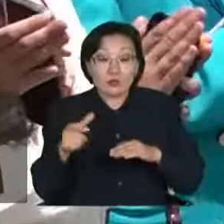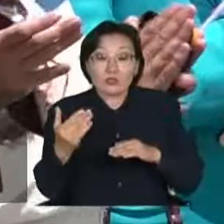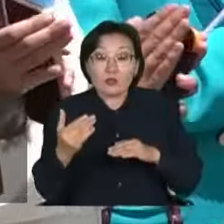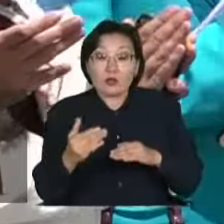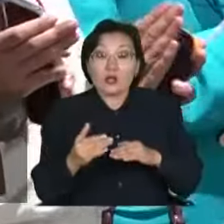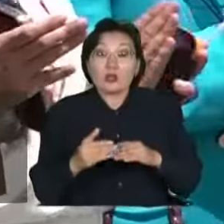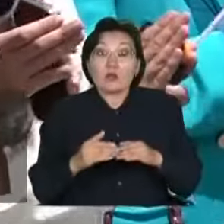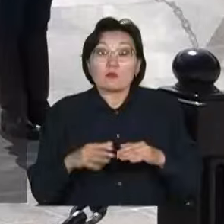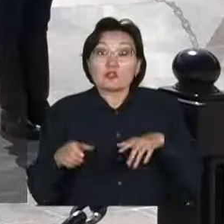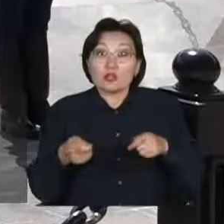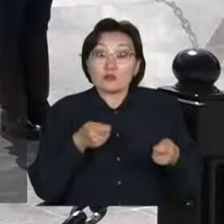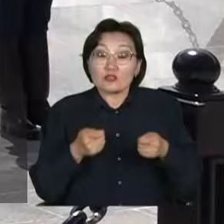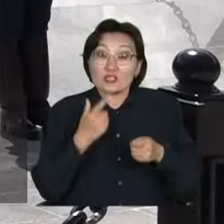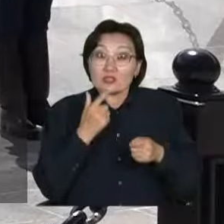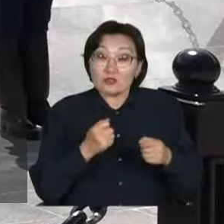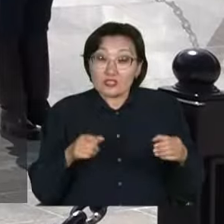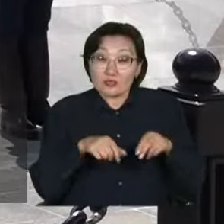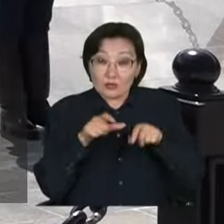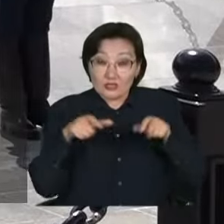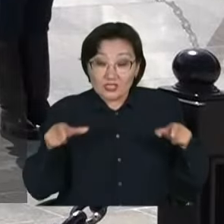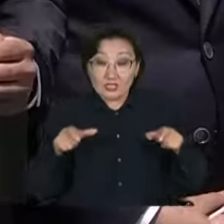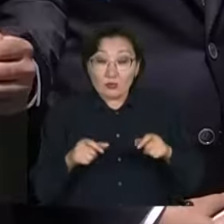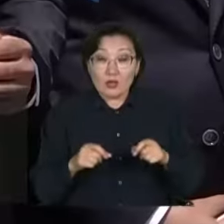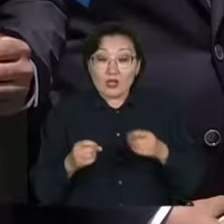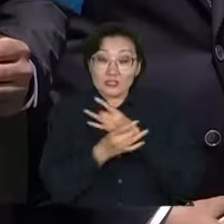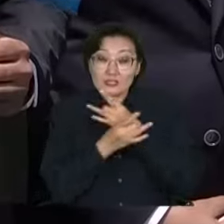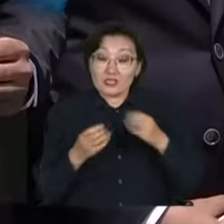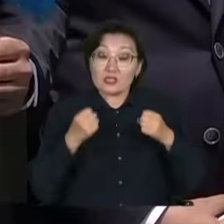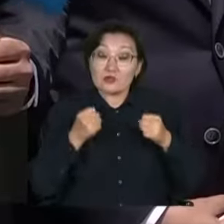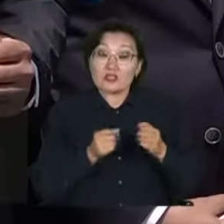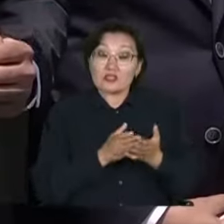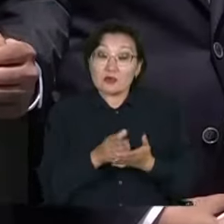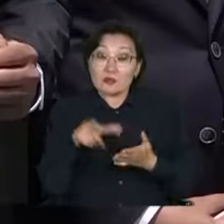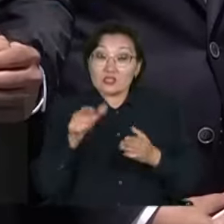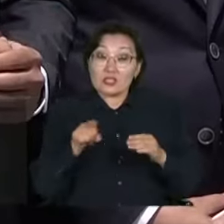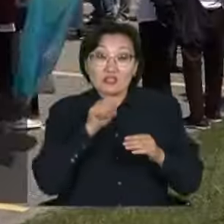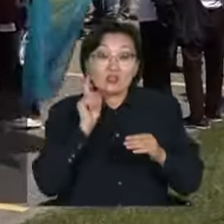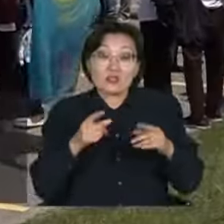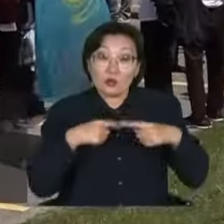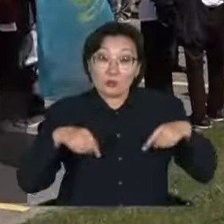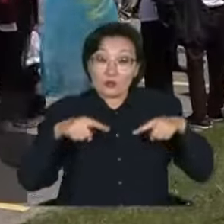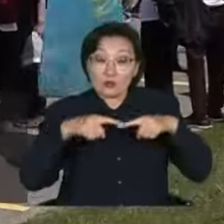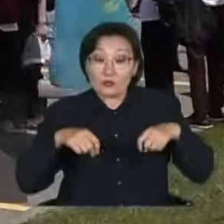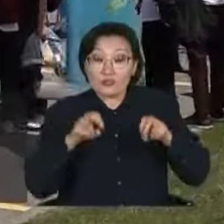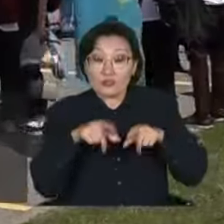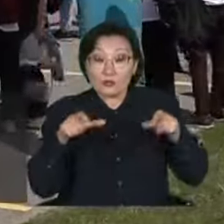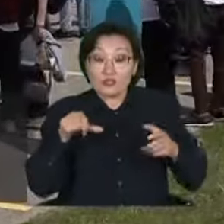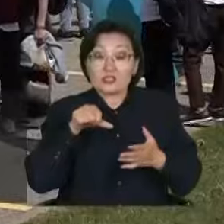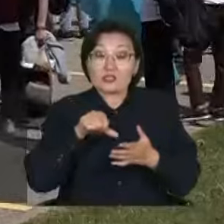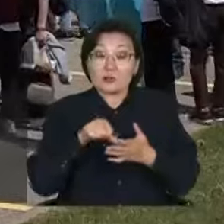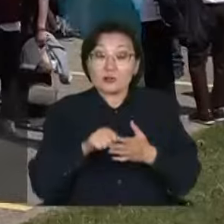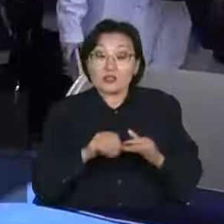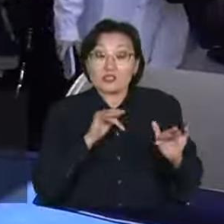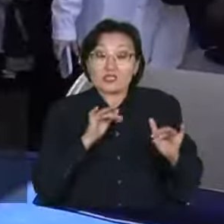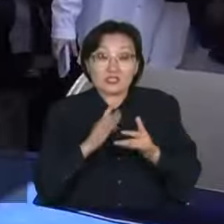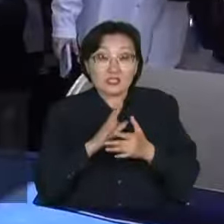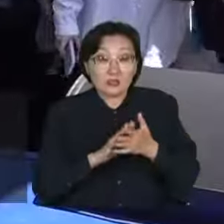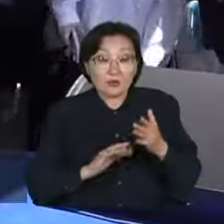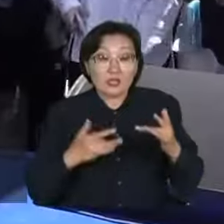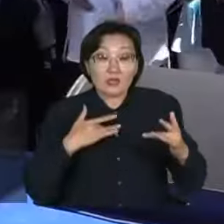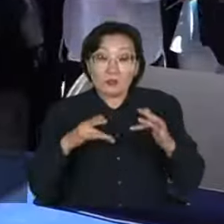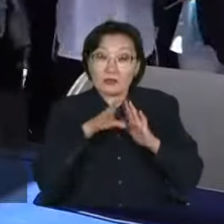Батыр президенттік полкының әскерилері, мәдениет және спорт қайраткерлері мен жастар ұйымының өкілдері қатысты. Рухани мәдени іс-шара кейіннен